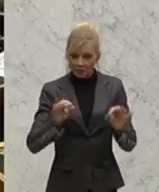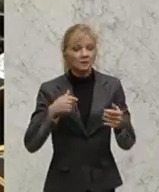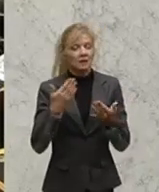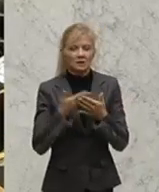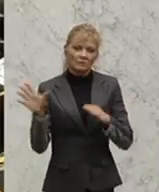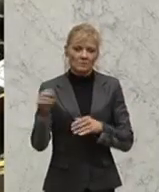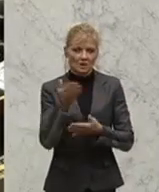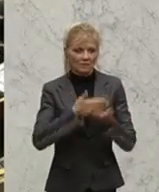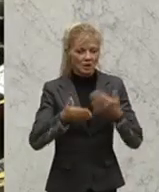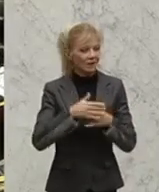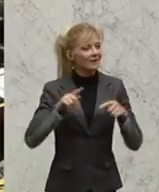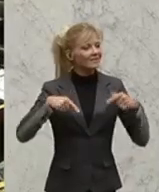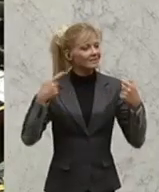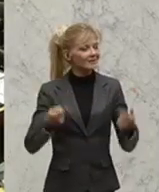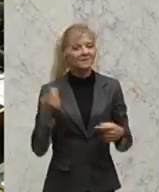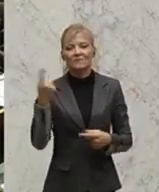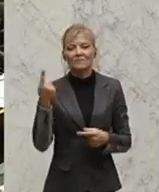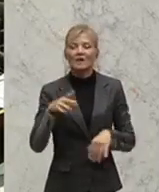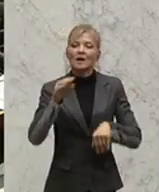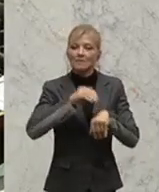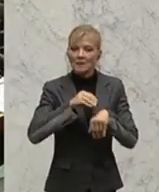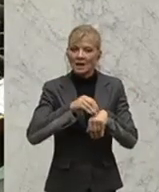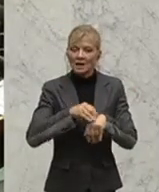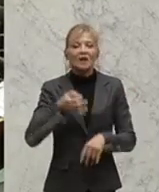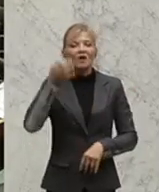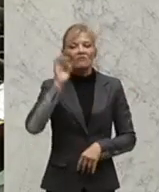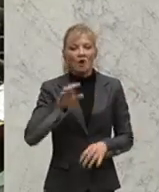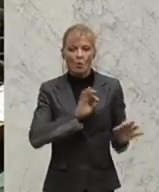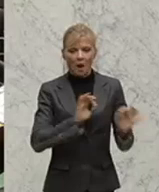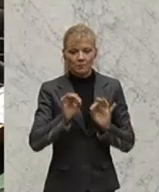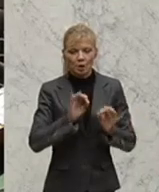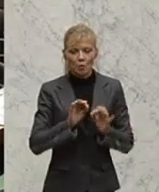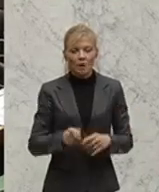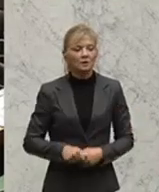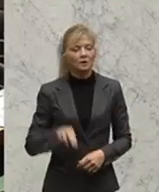Ulrike Königsberger-Ludwig von der SPÖ ist als nächste Rednerin zu Wort gemeldet.